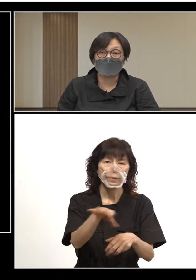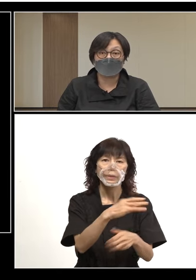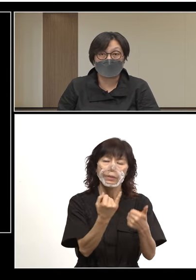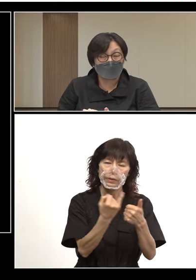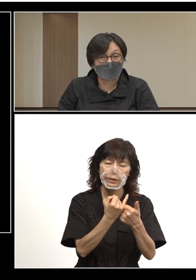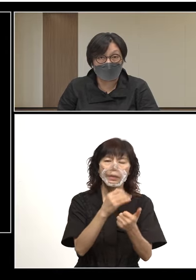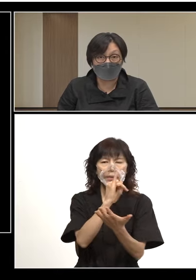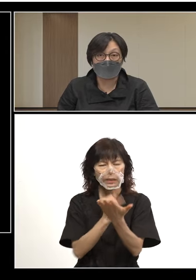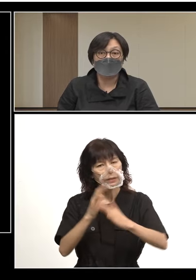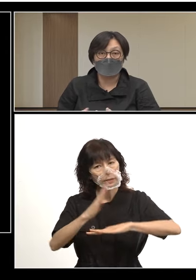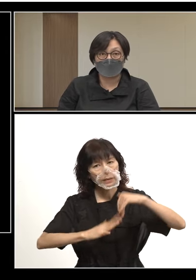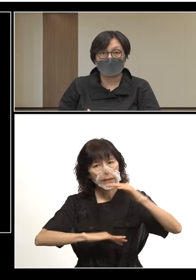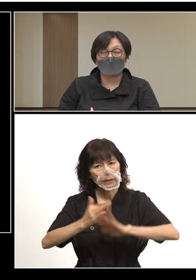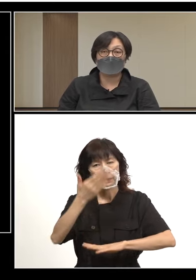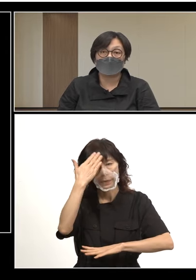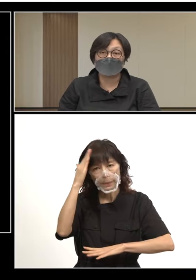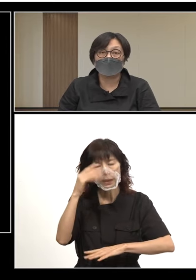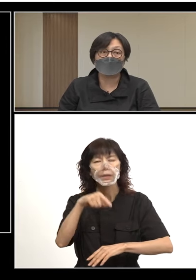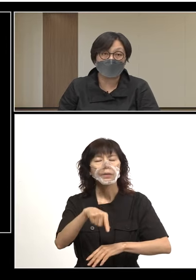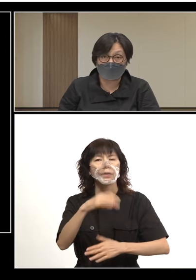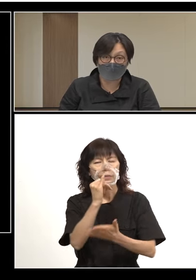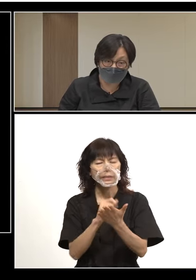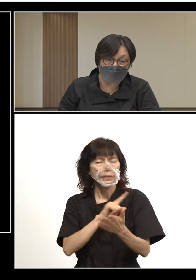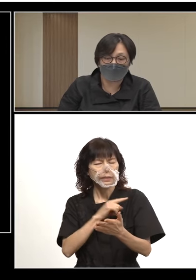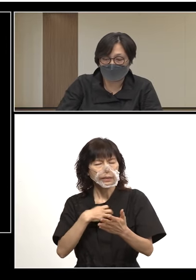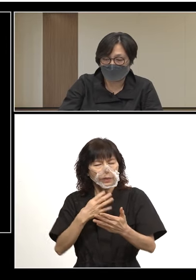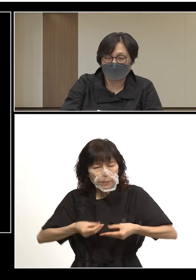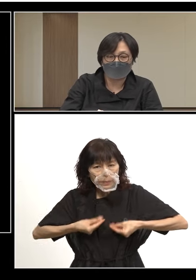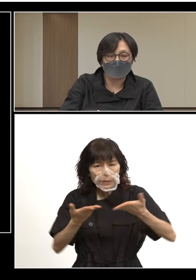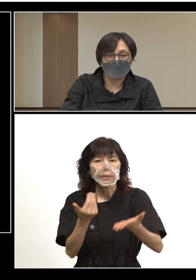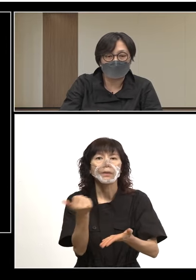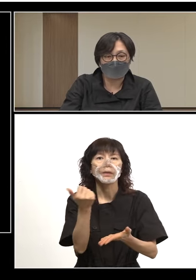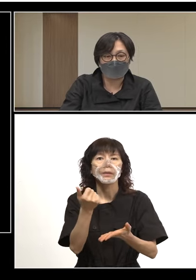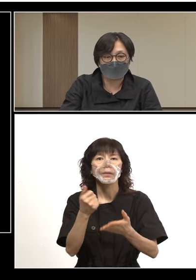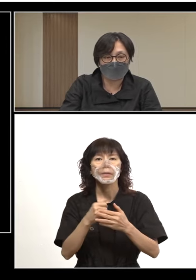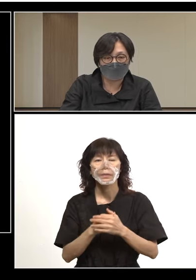掌握到藝術嘅一啲嘅技巧啦，從而佢以藝術去表達佢自己嘅。